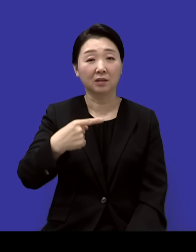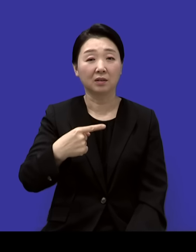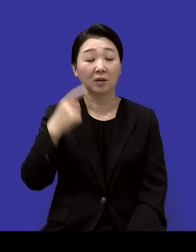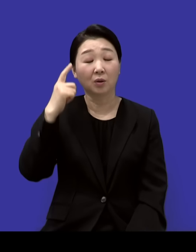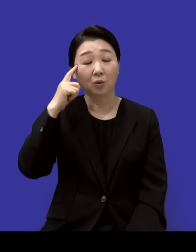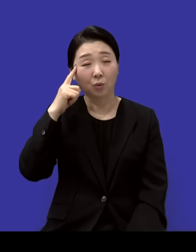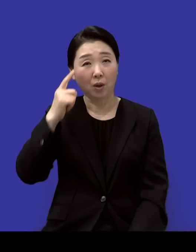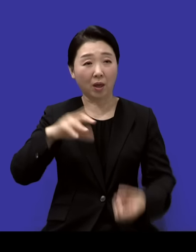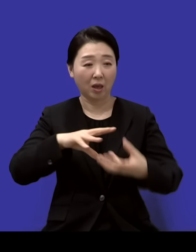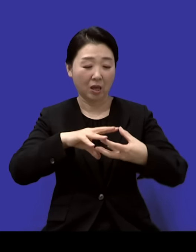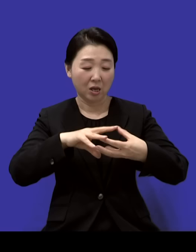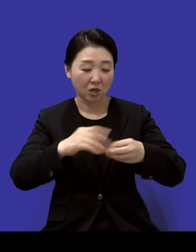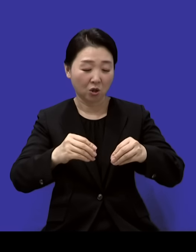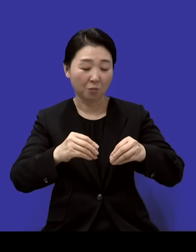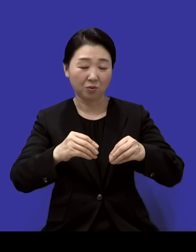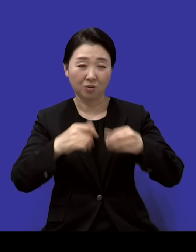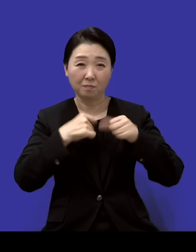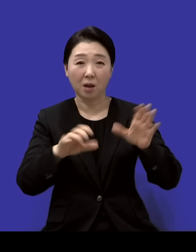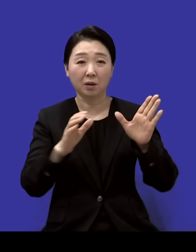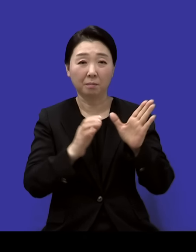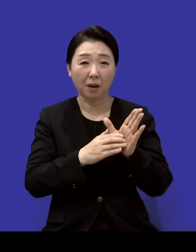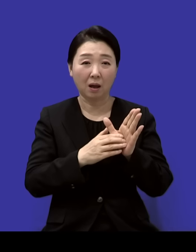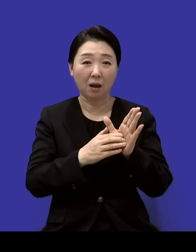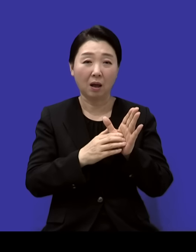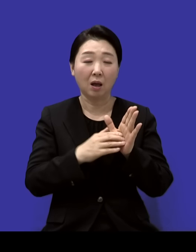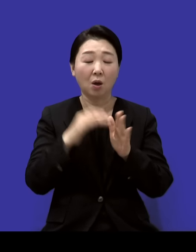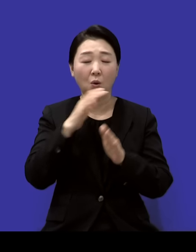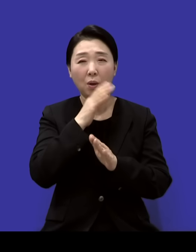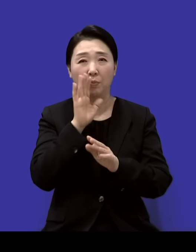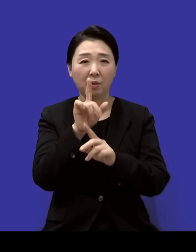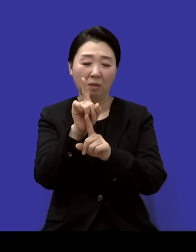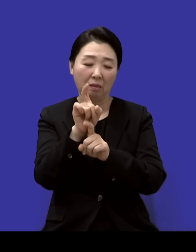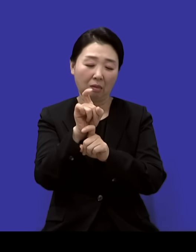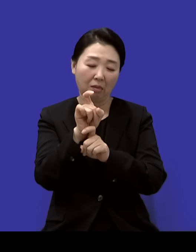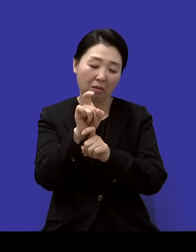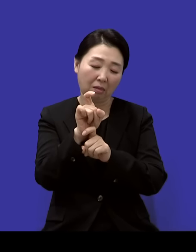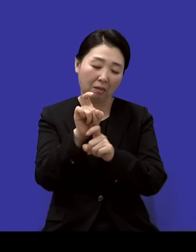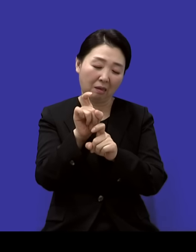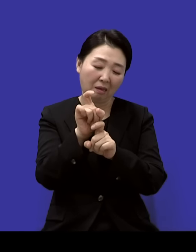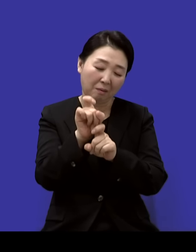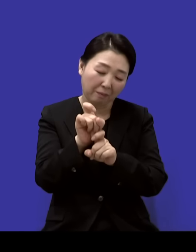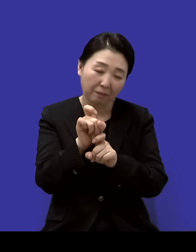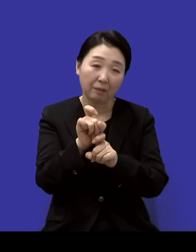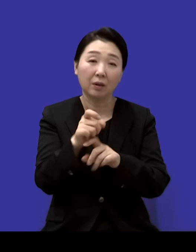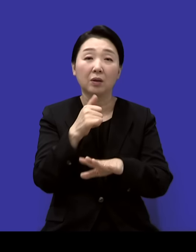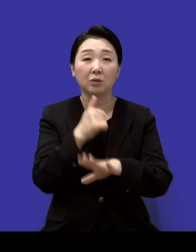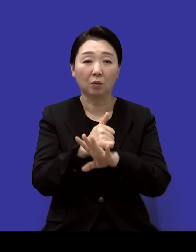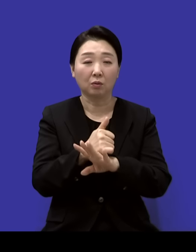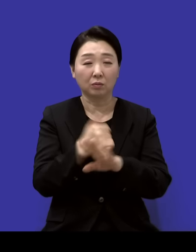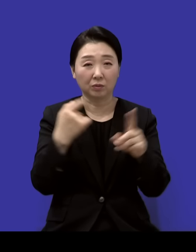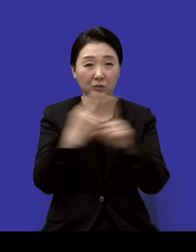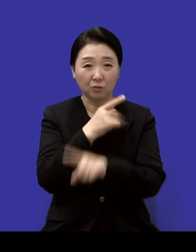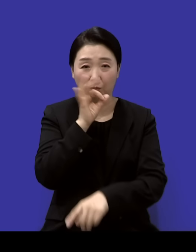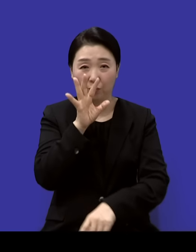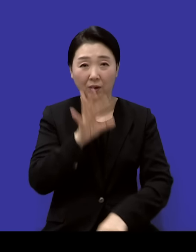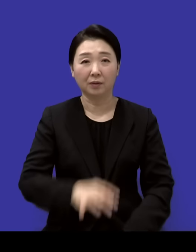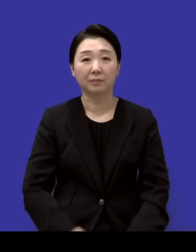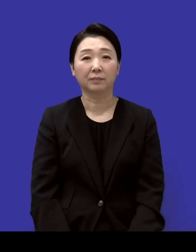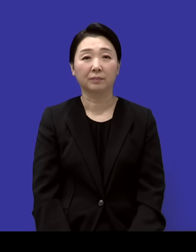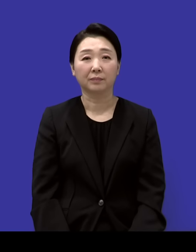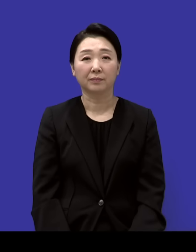다 파열됐고 퇴행성 디스크라 이게 디스크가 닳아 없어진 거기 때문에 예. 치료할 수 없고